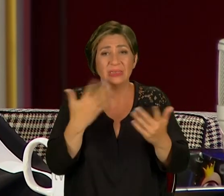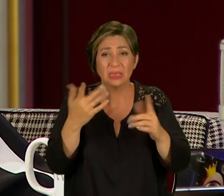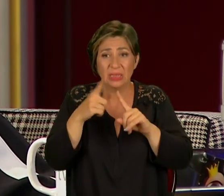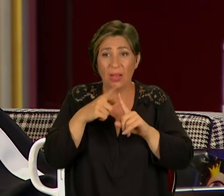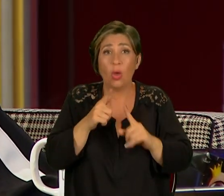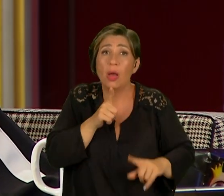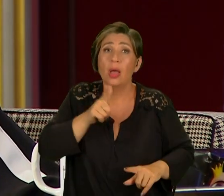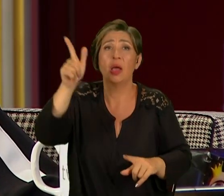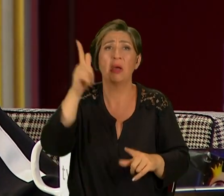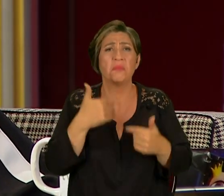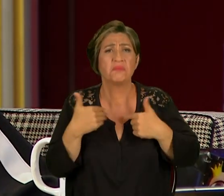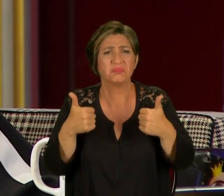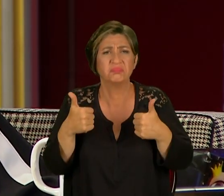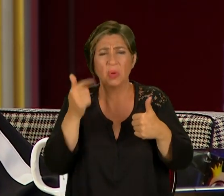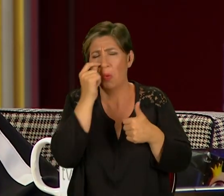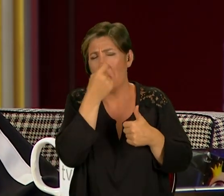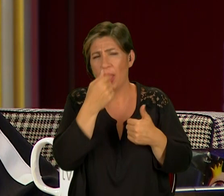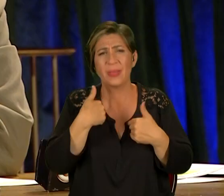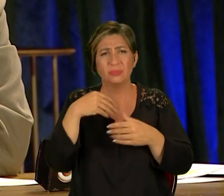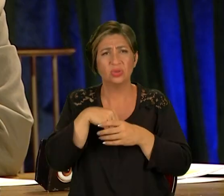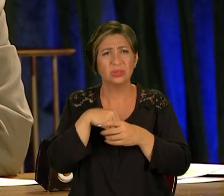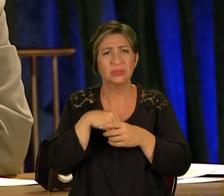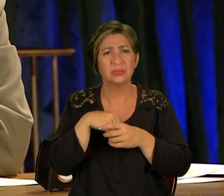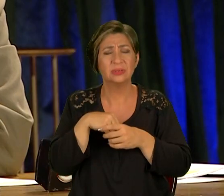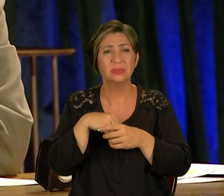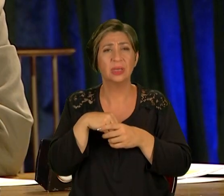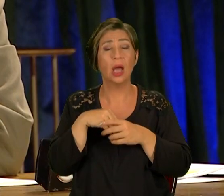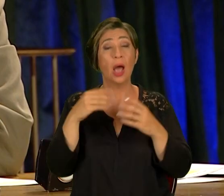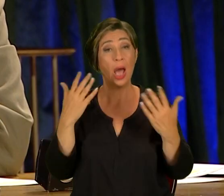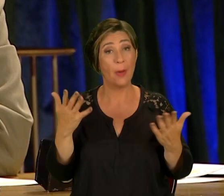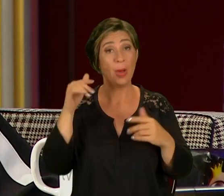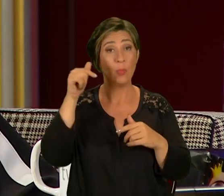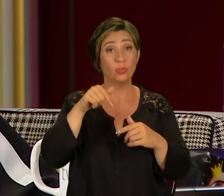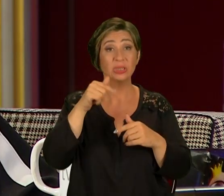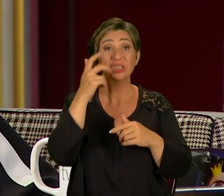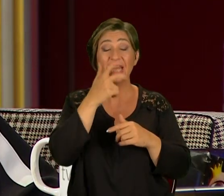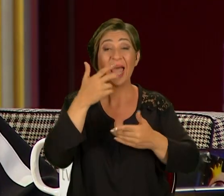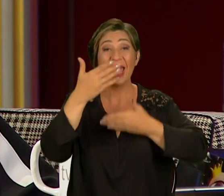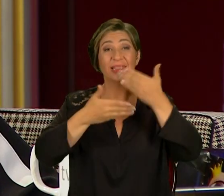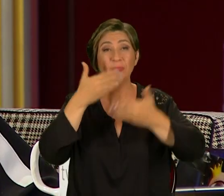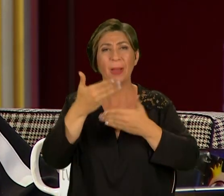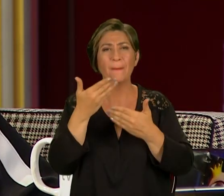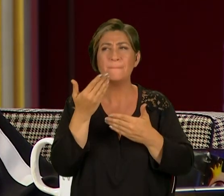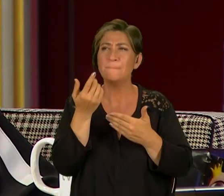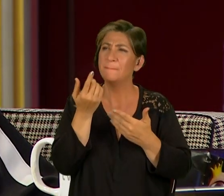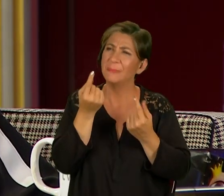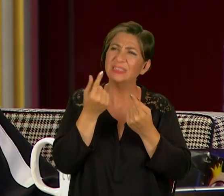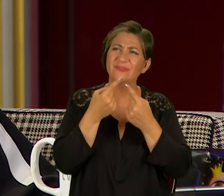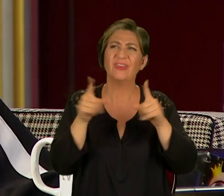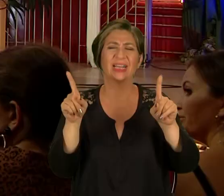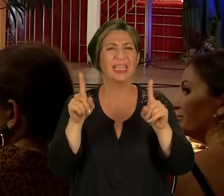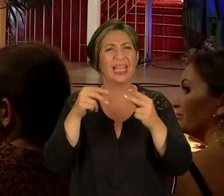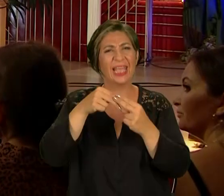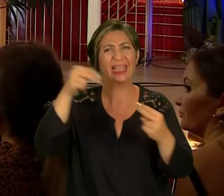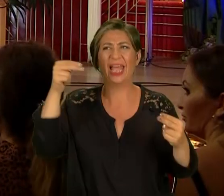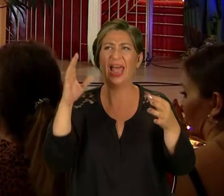yani. Bağırmak kolay yani. Ama buradan bu şarkıları anlatmak sanki biraz